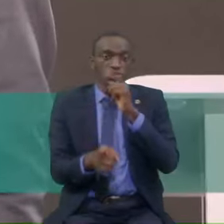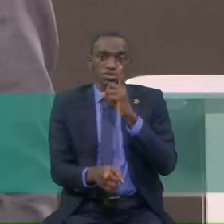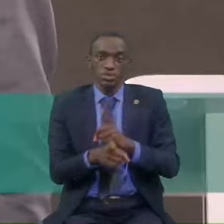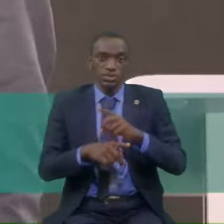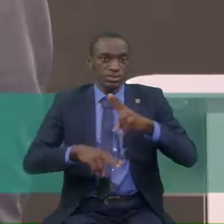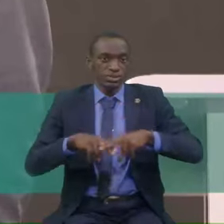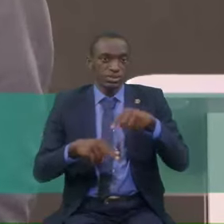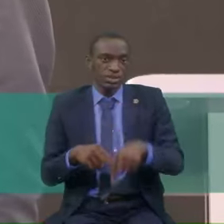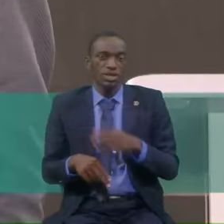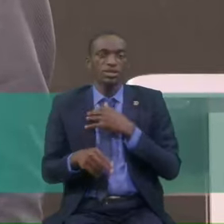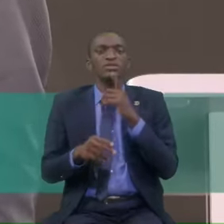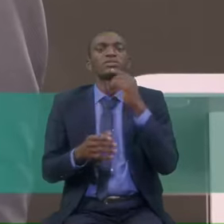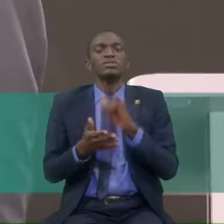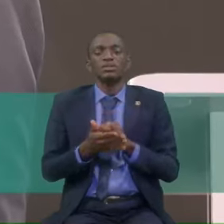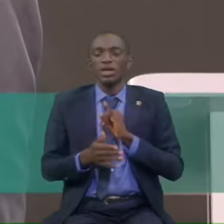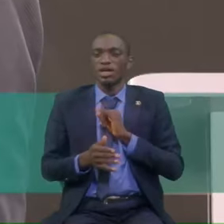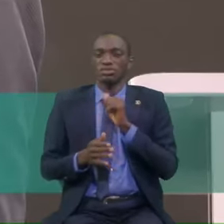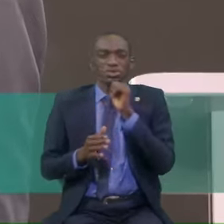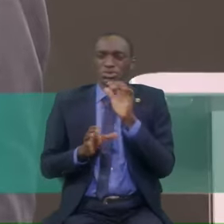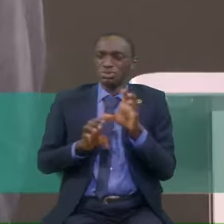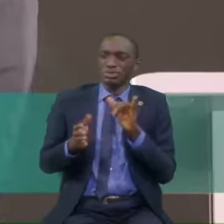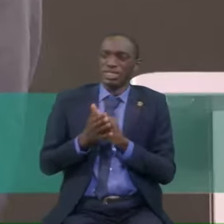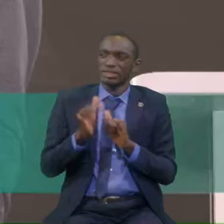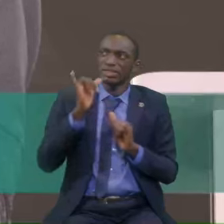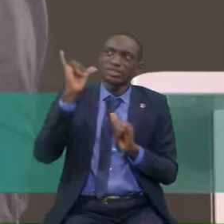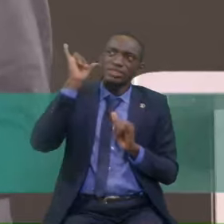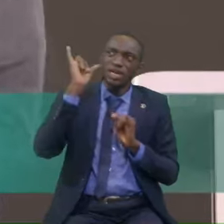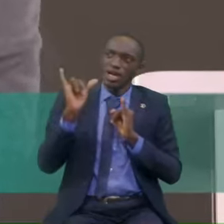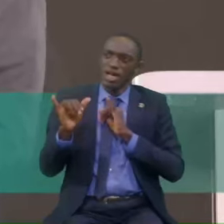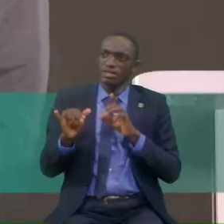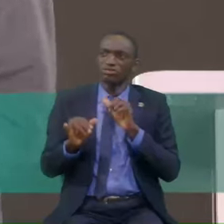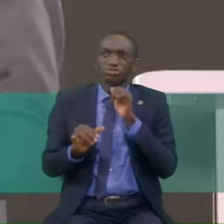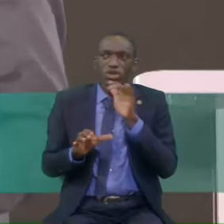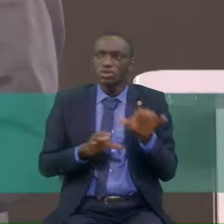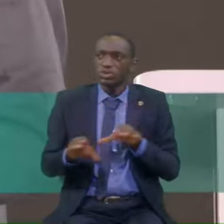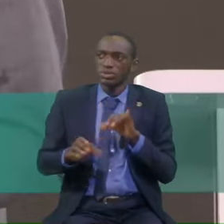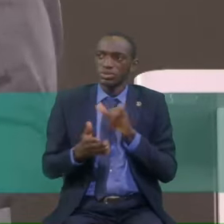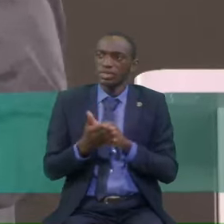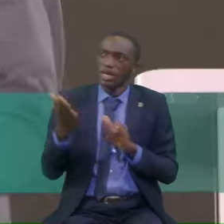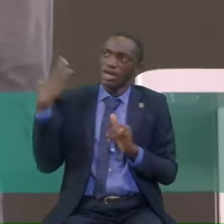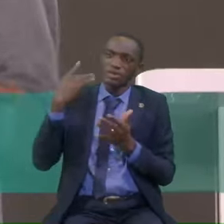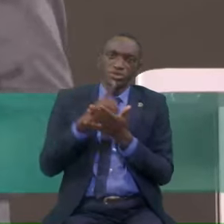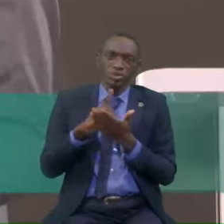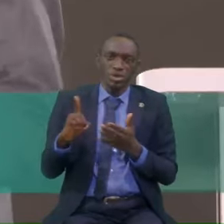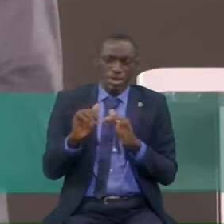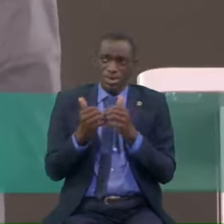t'asseoir et dire, je ne l'ai pas fait hier, je ne l'ai pas fait la semaine passée.